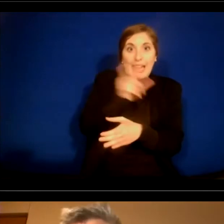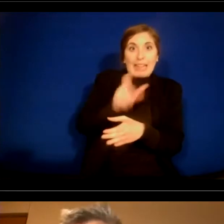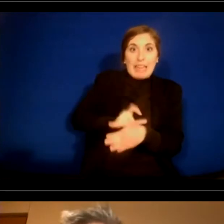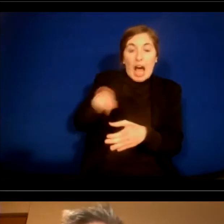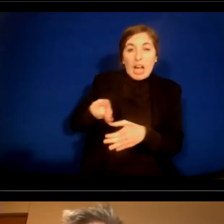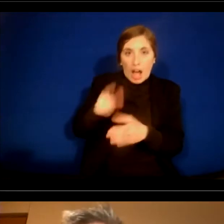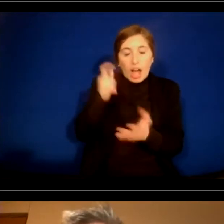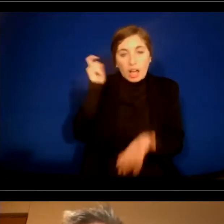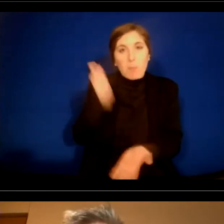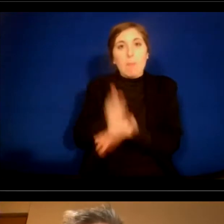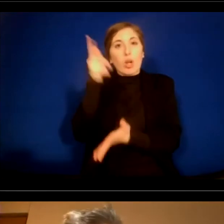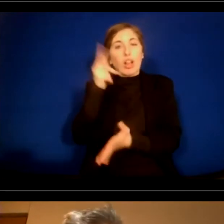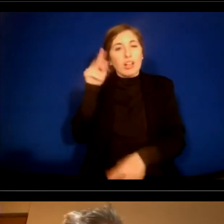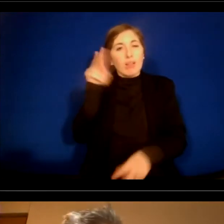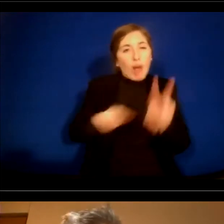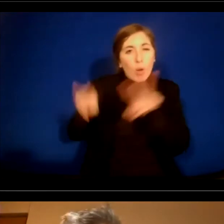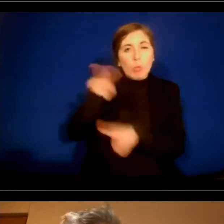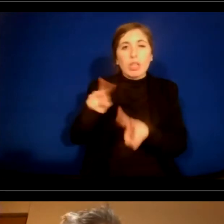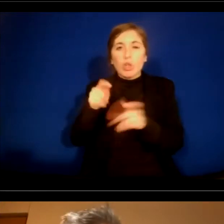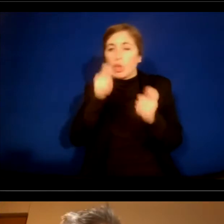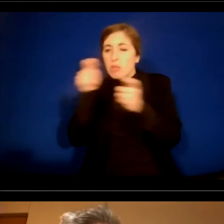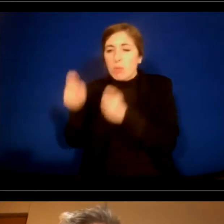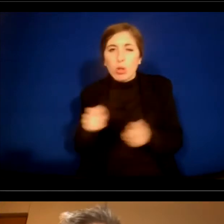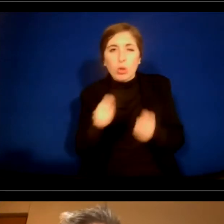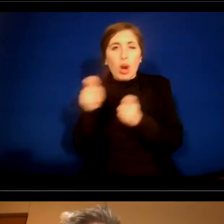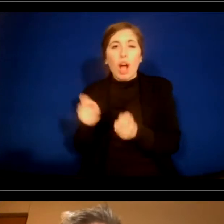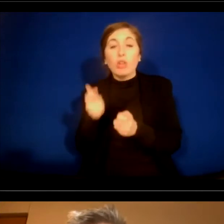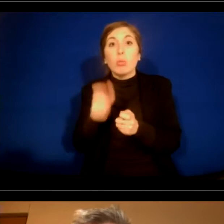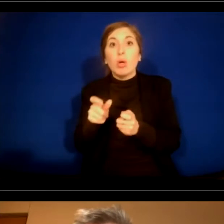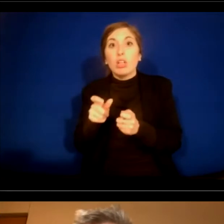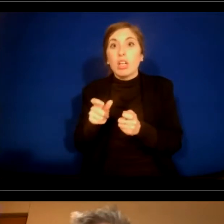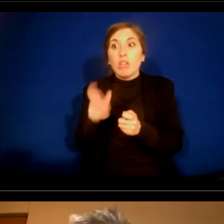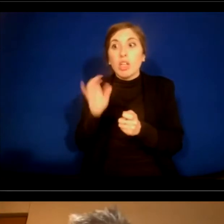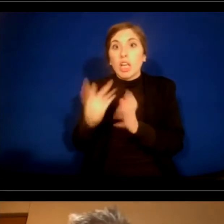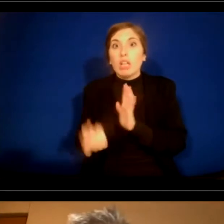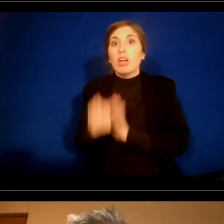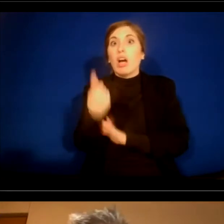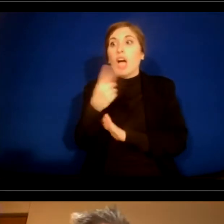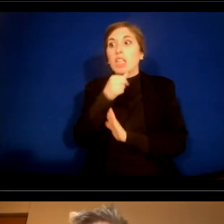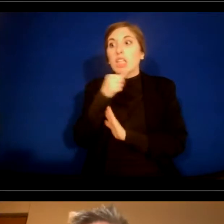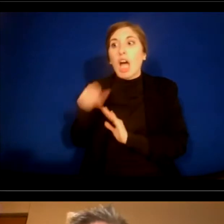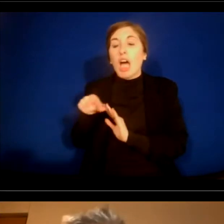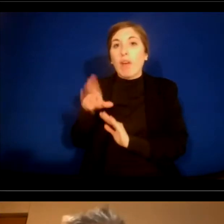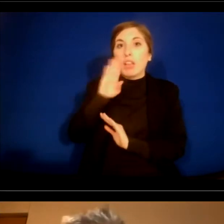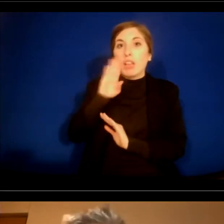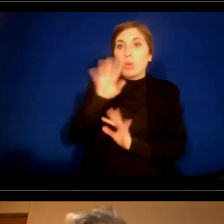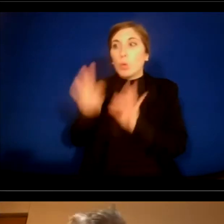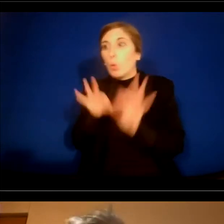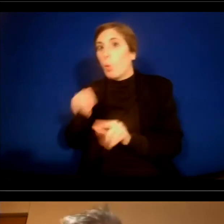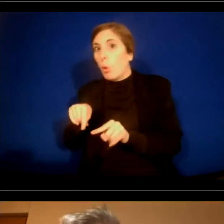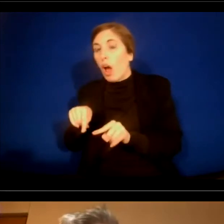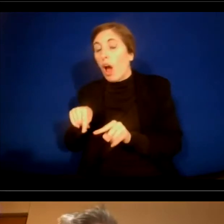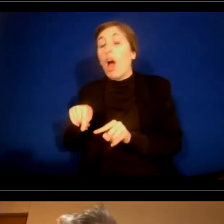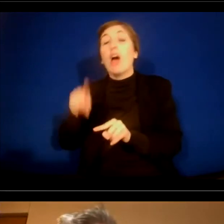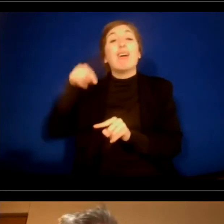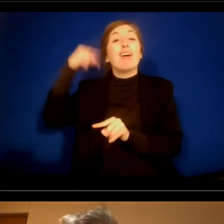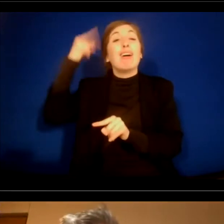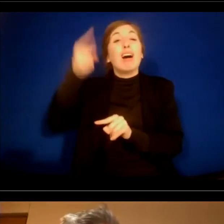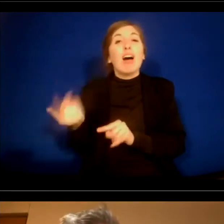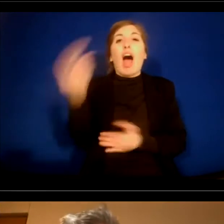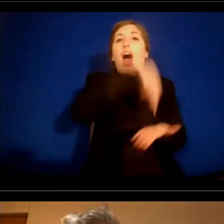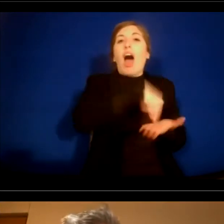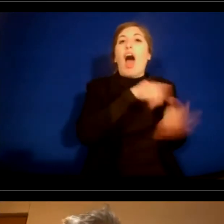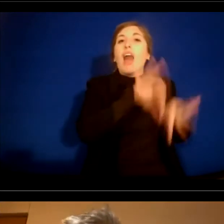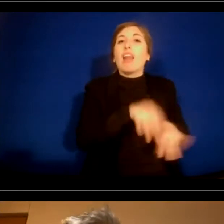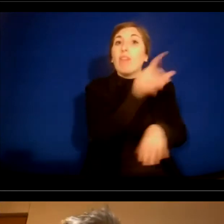il bisogno, insomma, di particolari attenzioni e cure, quando arrivano in Italia già sappiamo. Ed è un po' il lavoro che stiamo